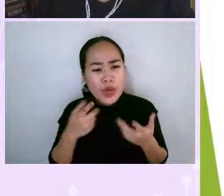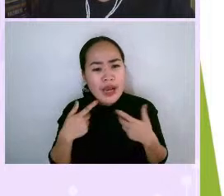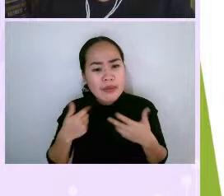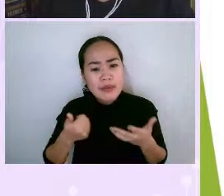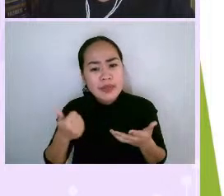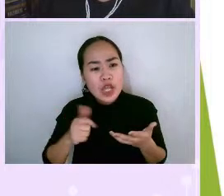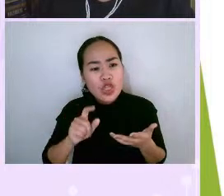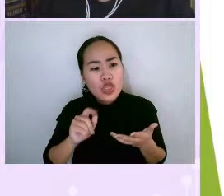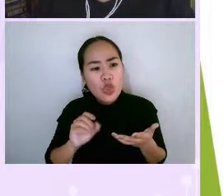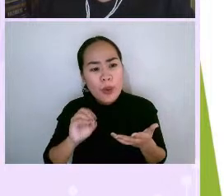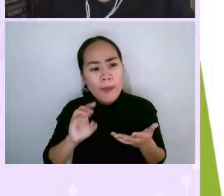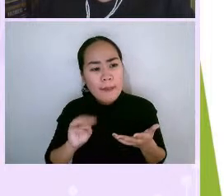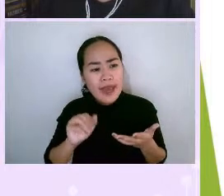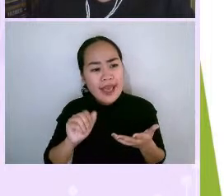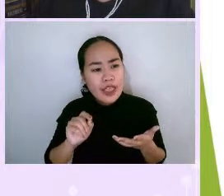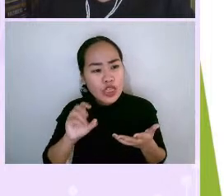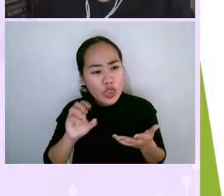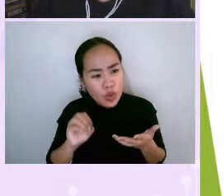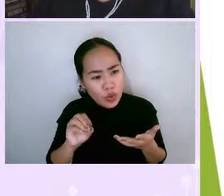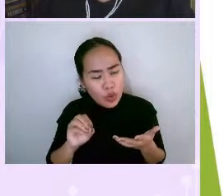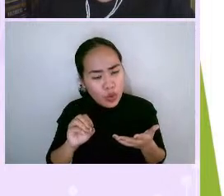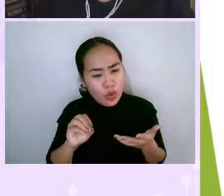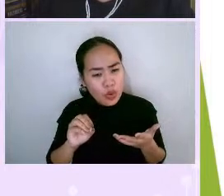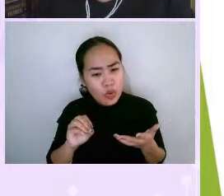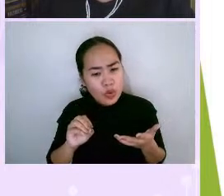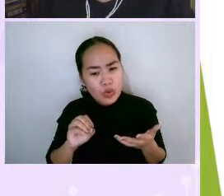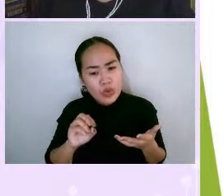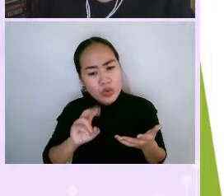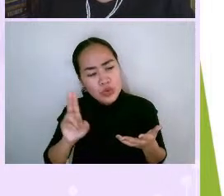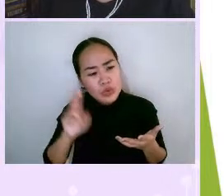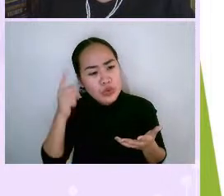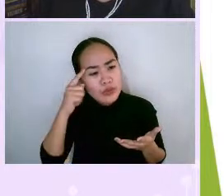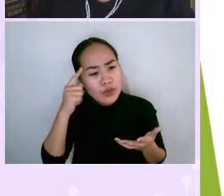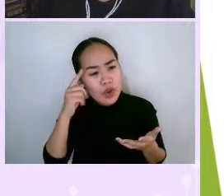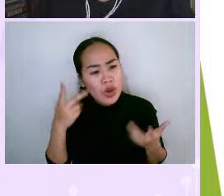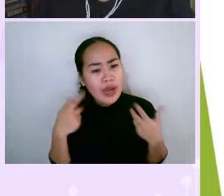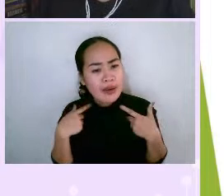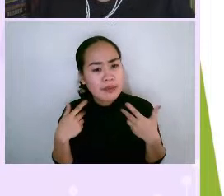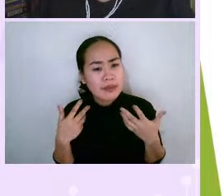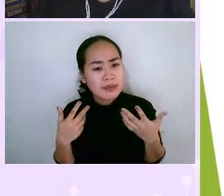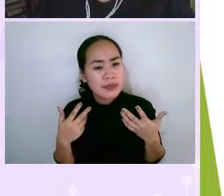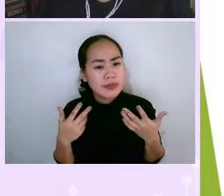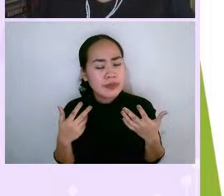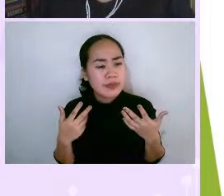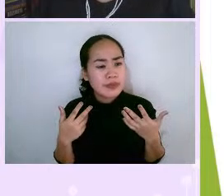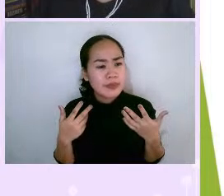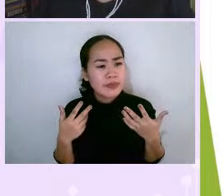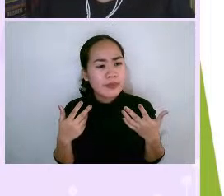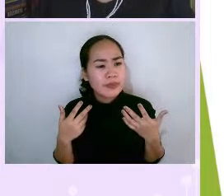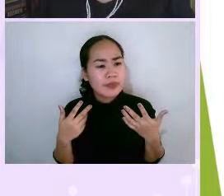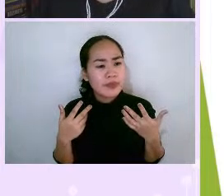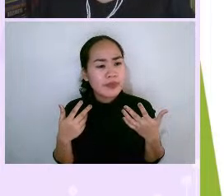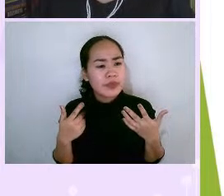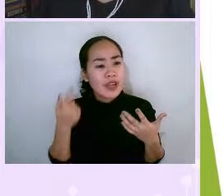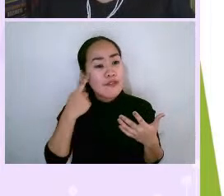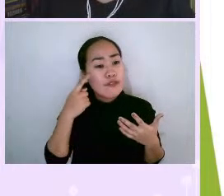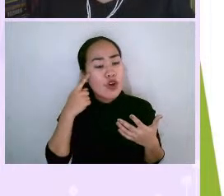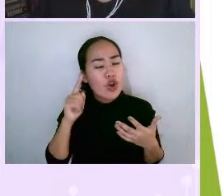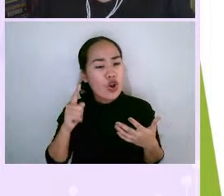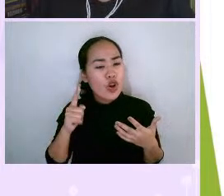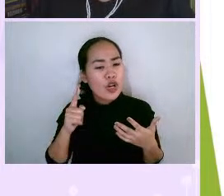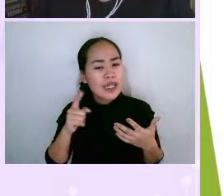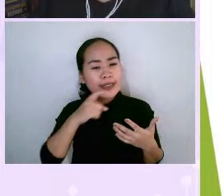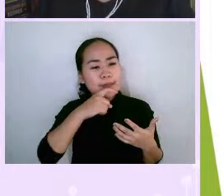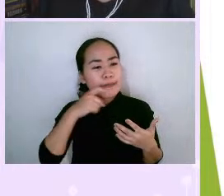ang paraan para magkaroon tayo ng longer shelf life, yung pagda-dry ng